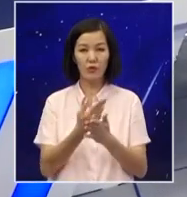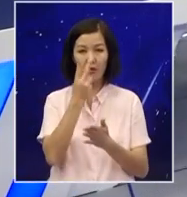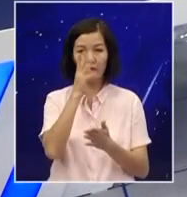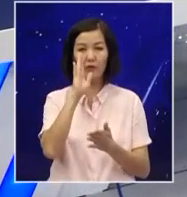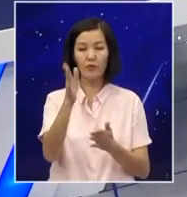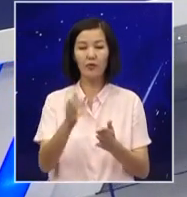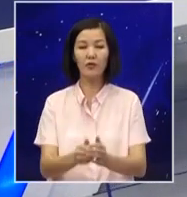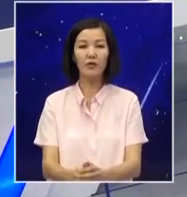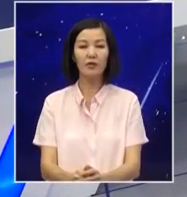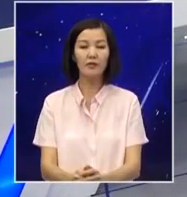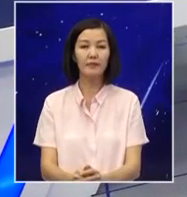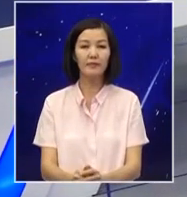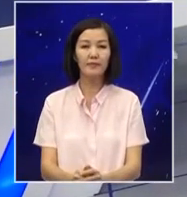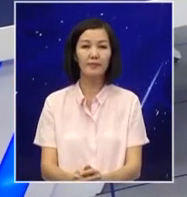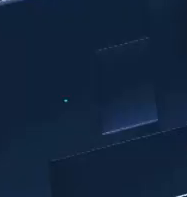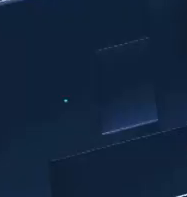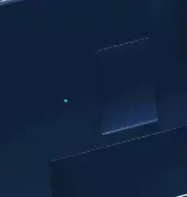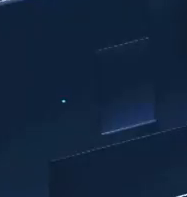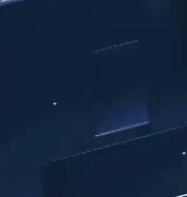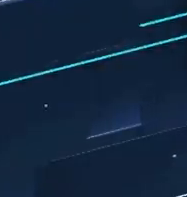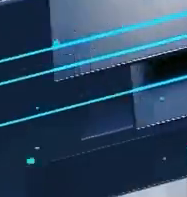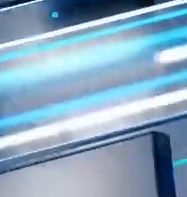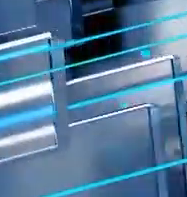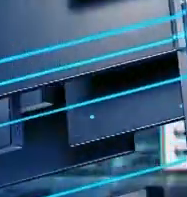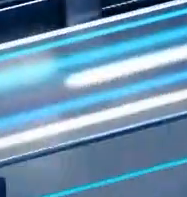Қымбатты көрермен, бүгін көретіндеріңіз.